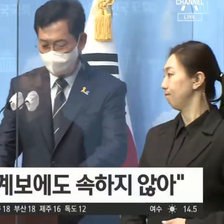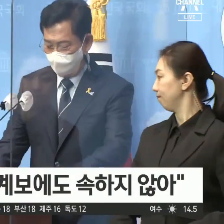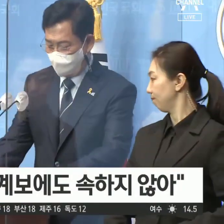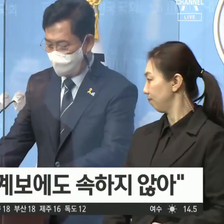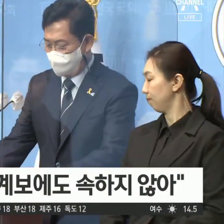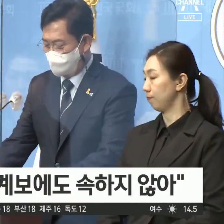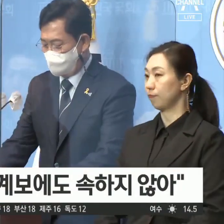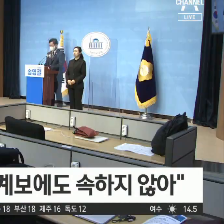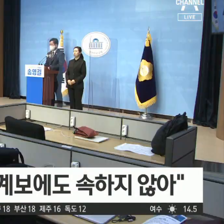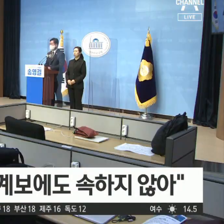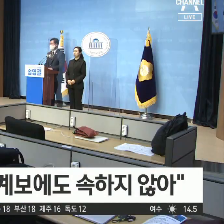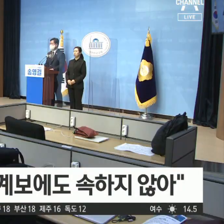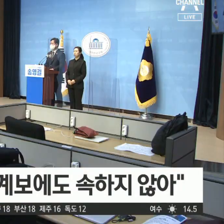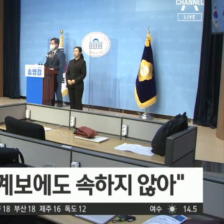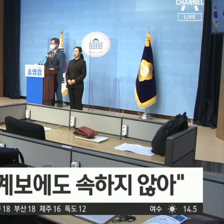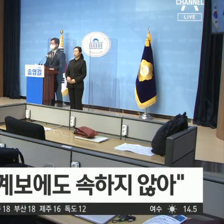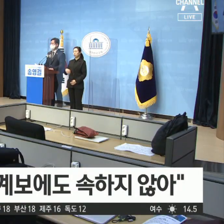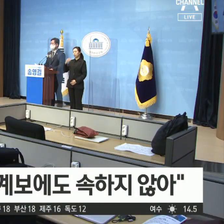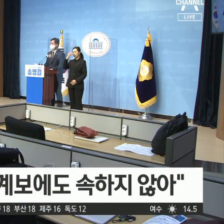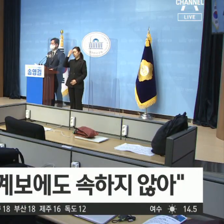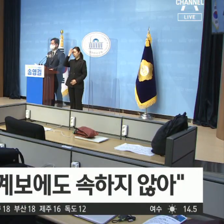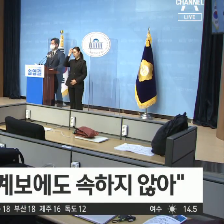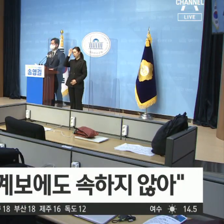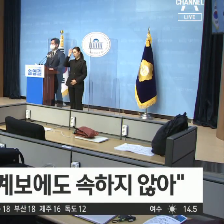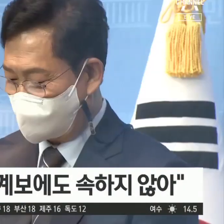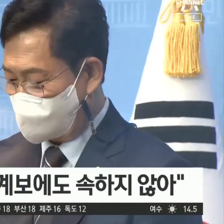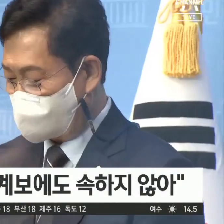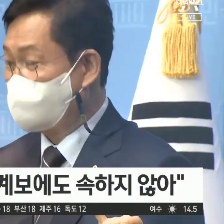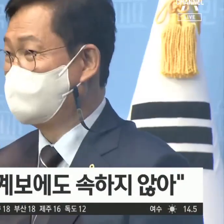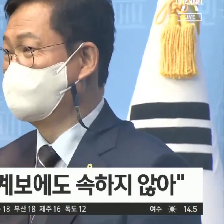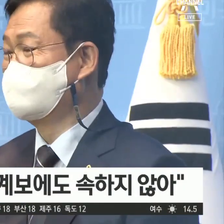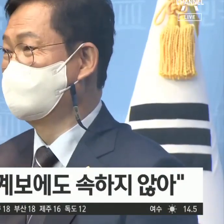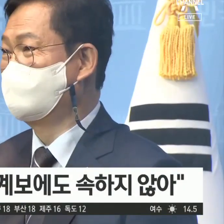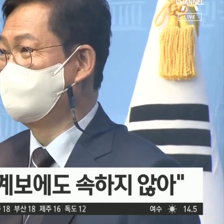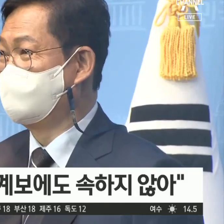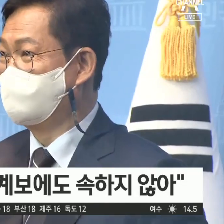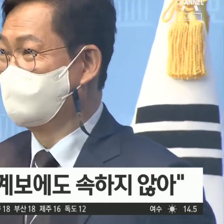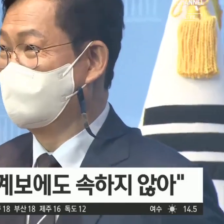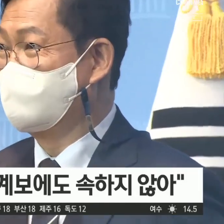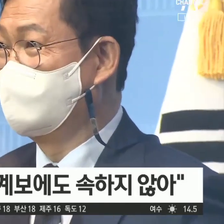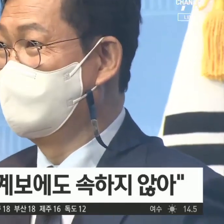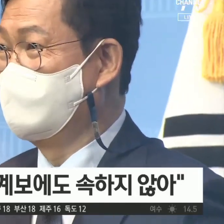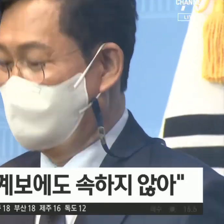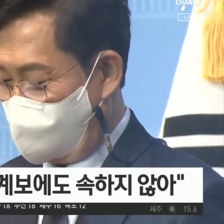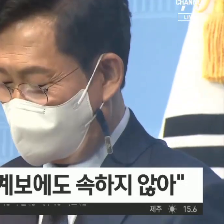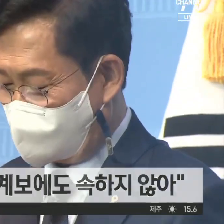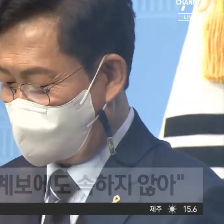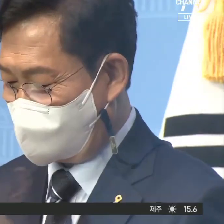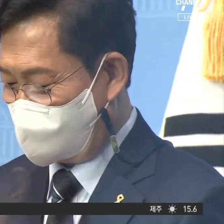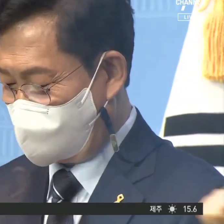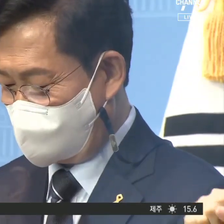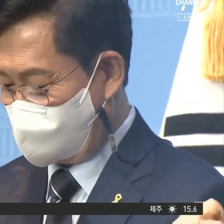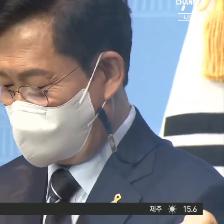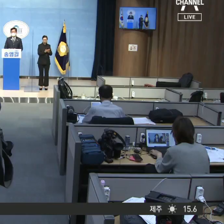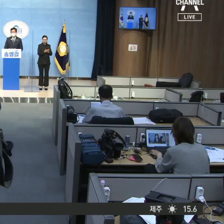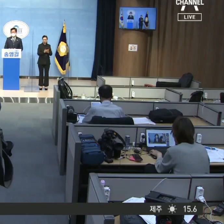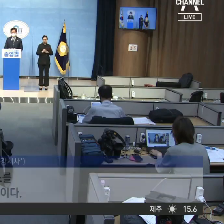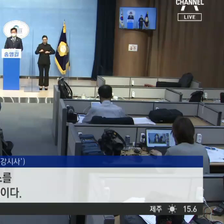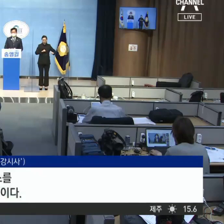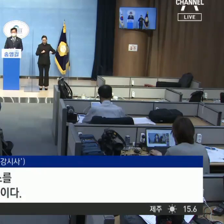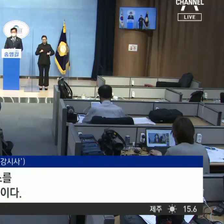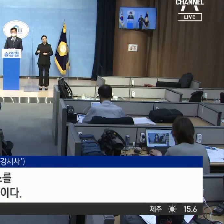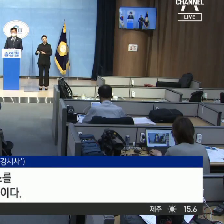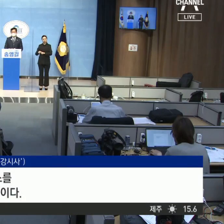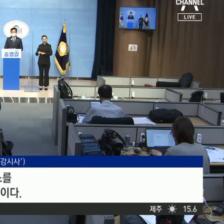개파색이 비교적 옅은 송영길 더불어민주당 의원이 당대표 경쟁자인 두 의원을 겨냥하며 차별화에 나섰습니다.